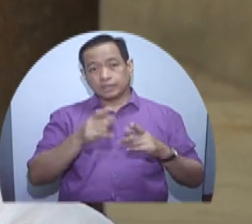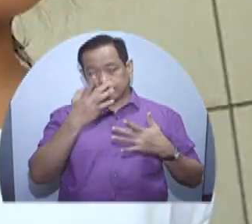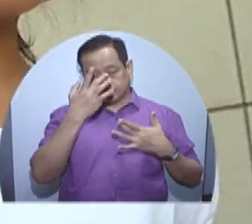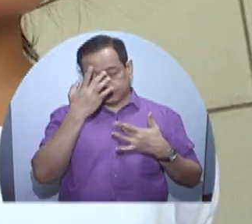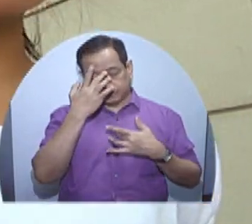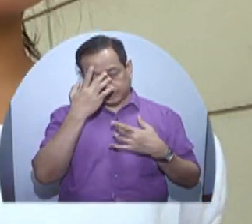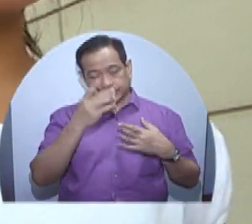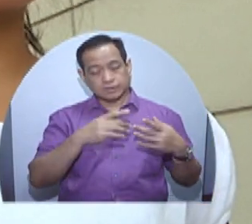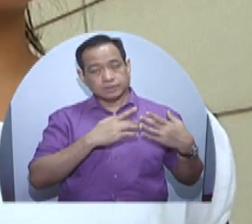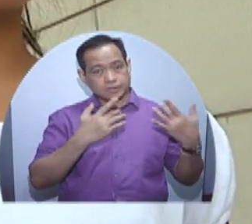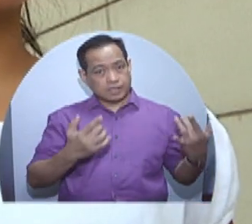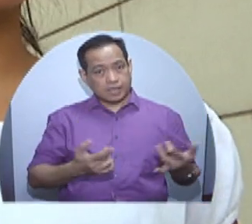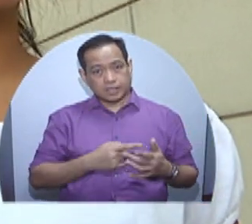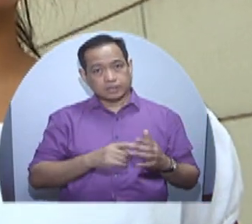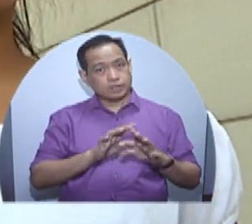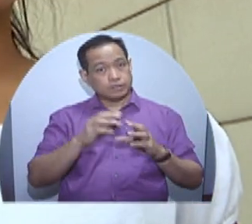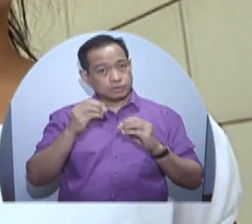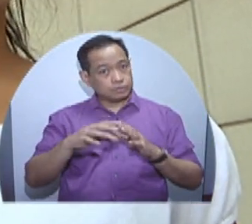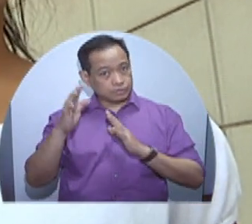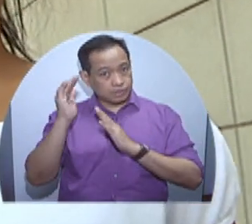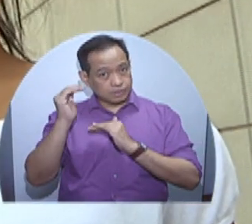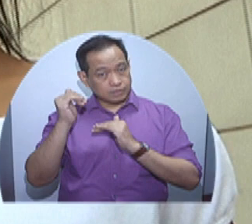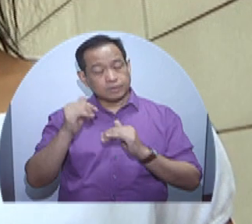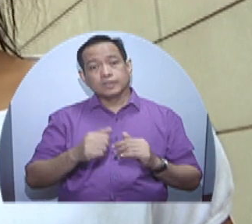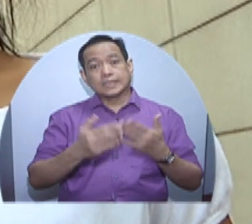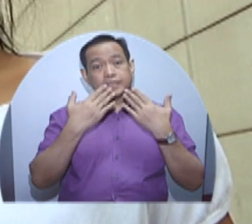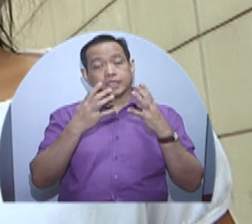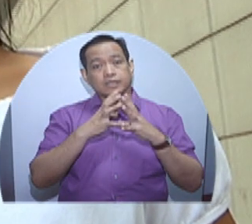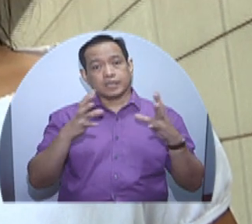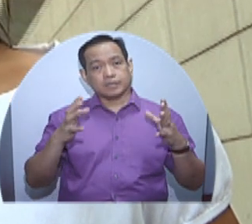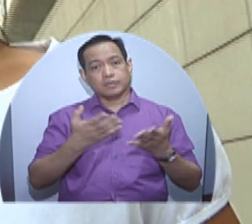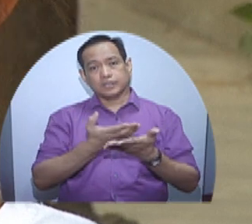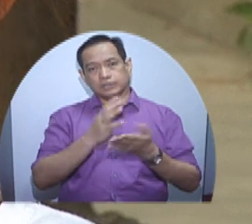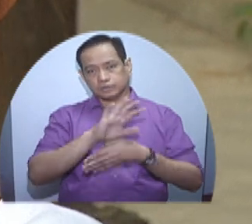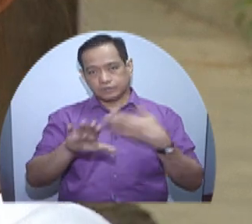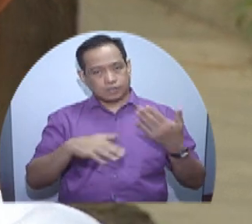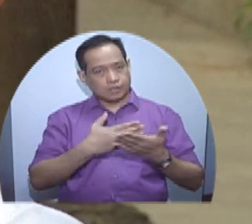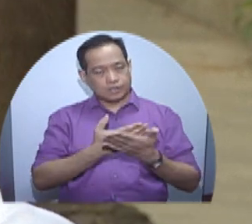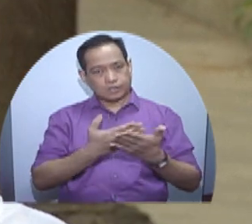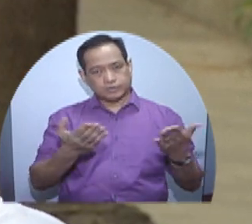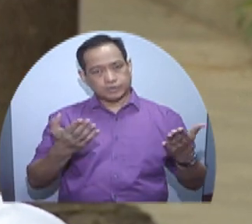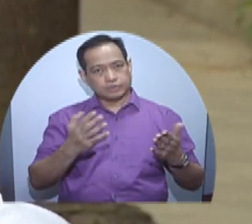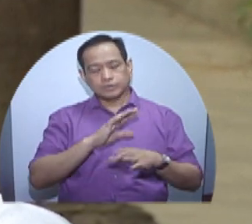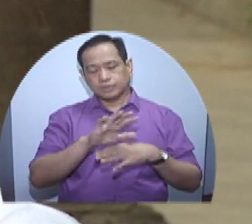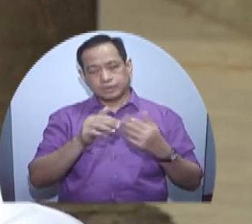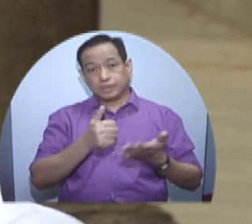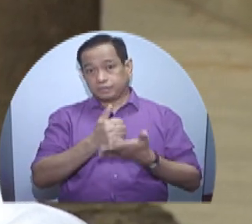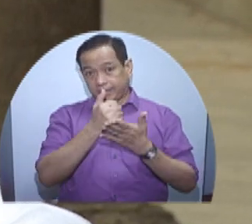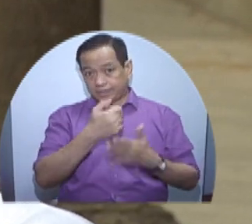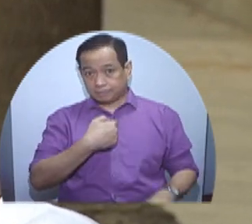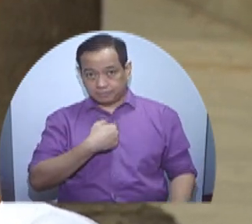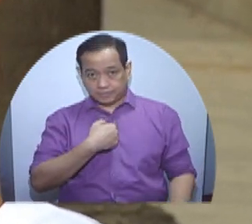may sakit din po sa puso, wag po kayo mawala ng pag-asa. Maraming salamat po sa inyong lahat, sa